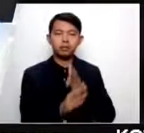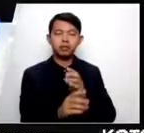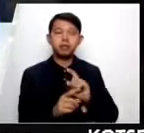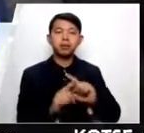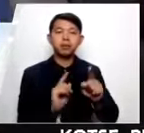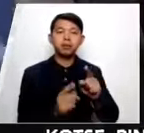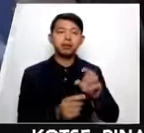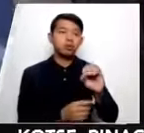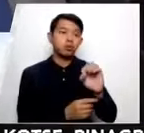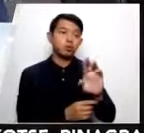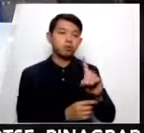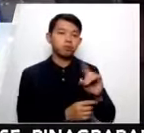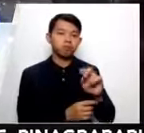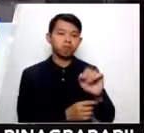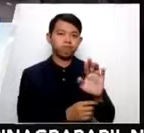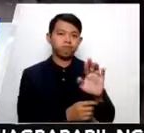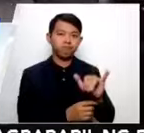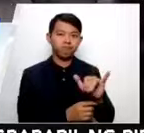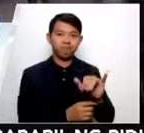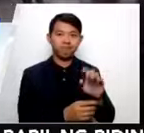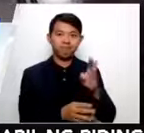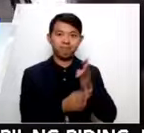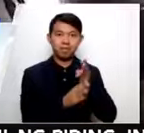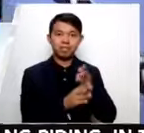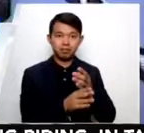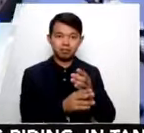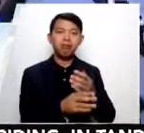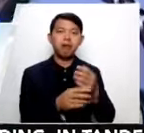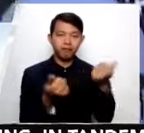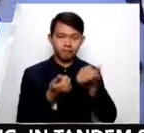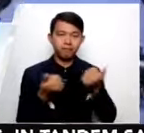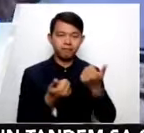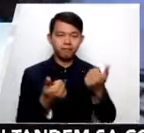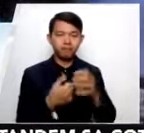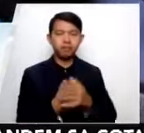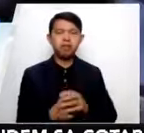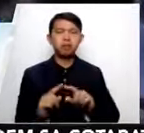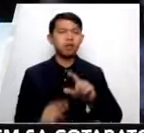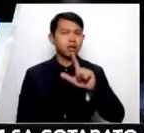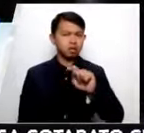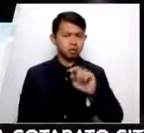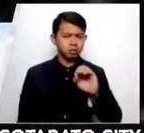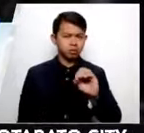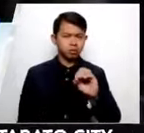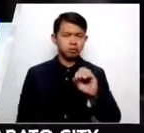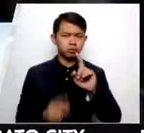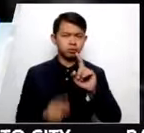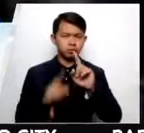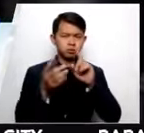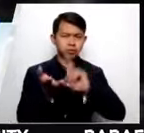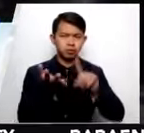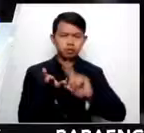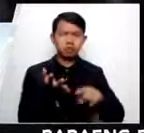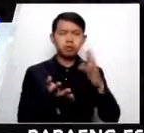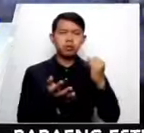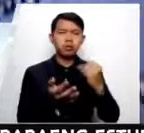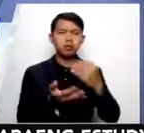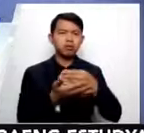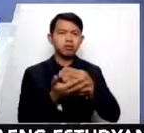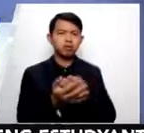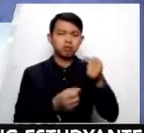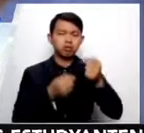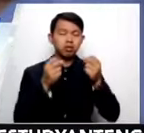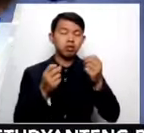bus. Inaalam naman ng LTO kung bakit hindi sumailalim sa bigla ang drug testing kahapon ang dalawang driver